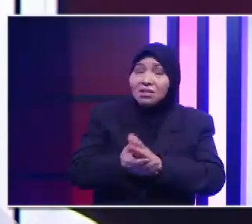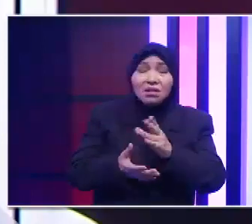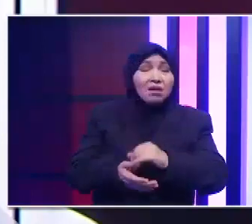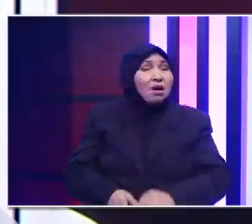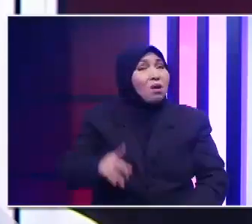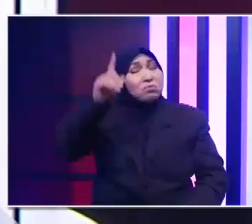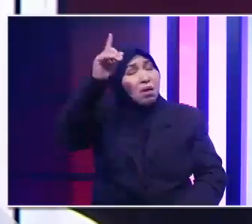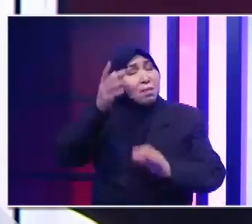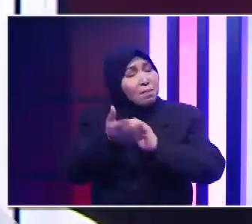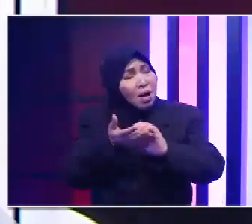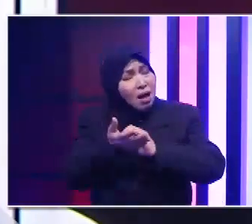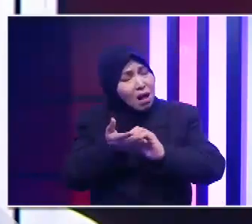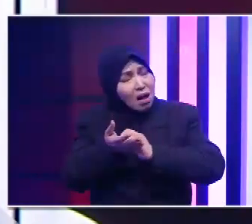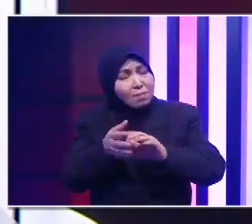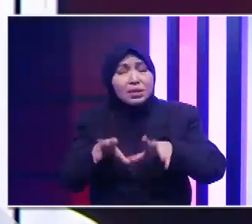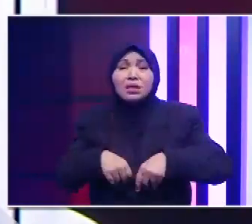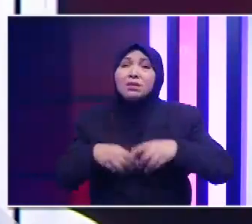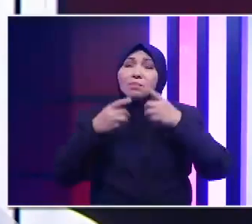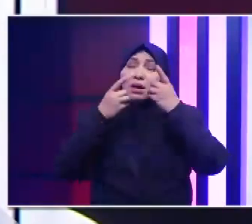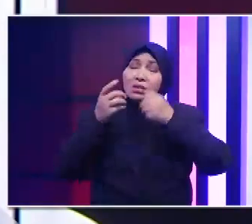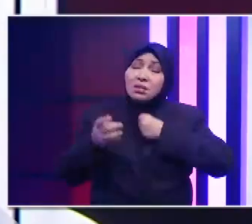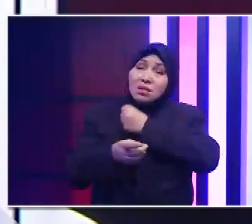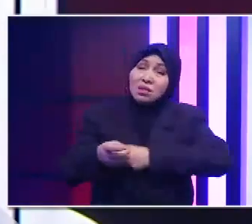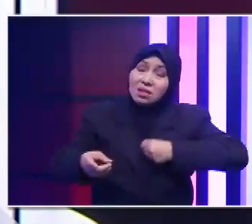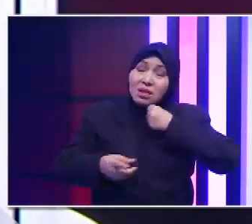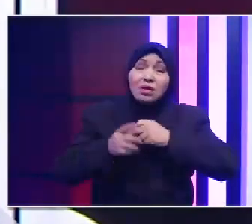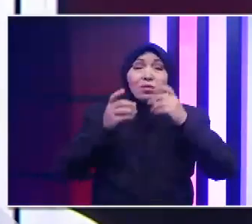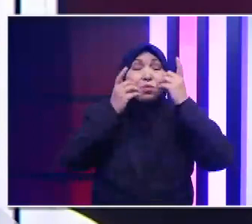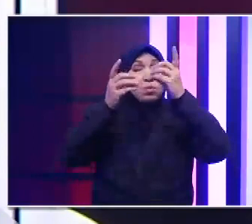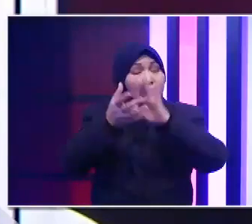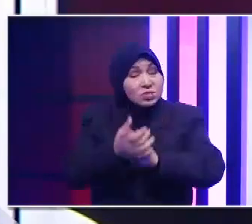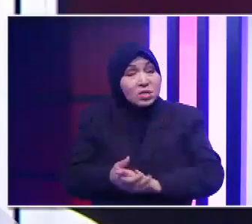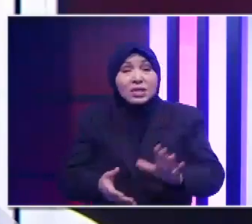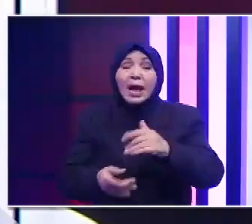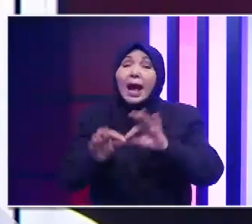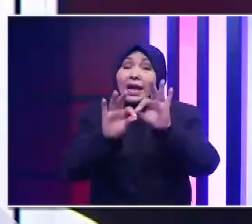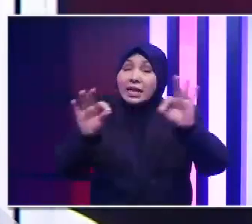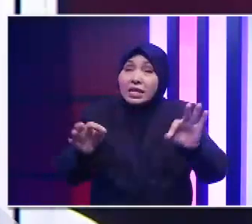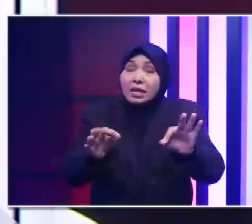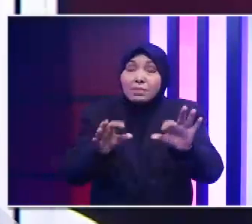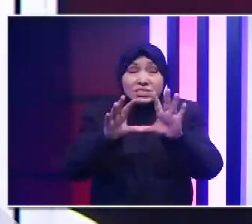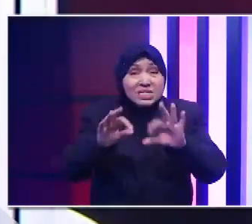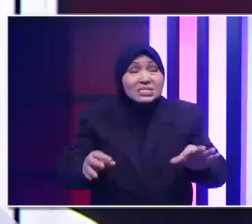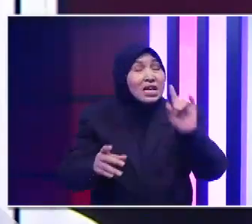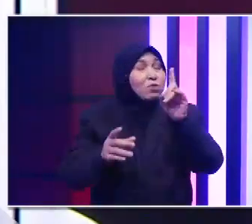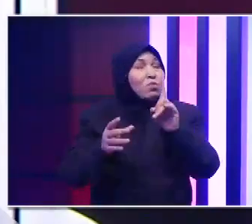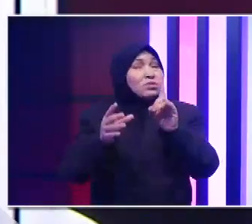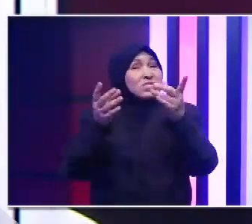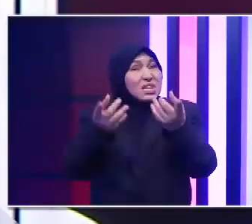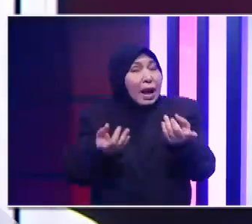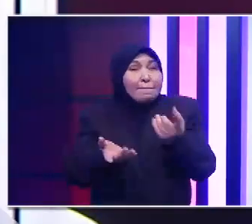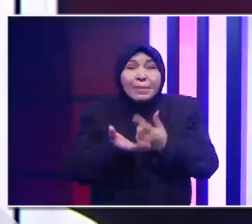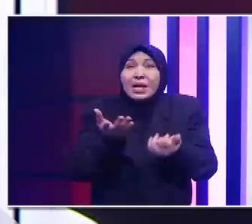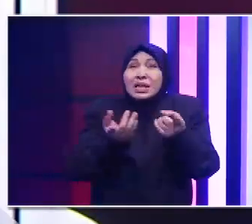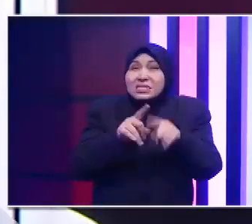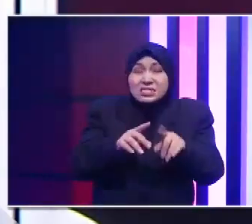Allah maha pengampun lagi maha penyayang Hai ayat ini merujuk kepada satu senario yang saya sebutkan tadi yaitu